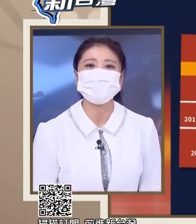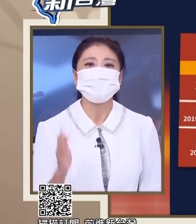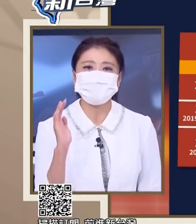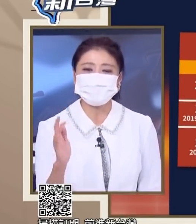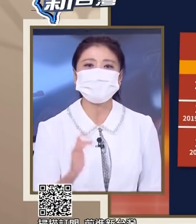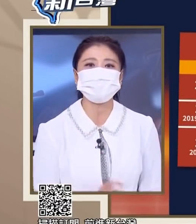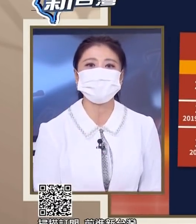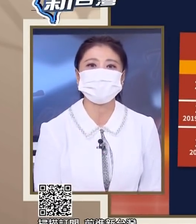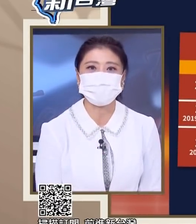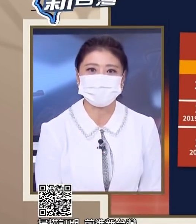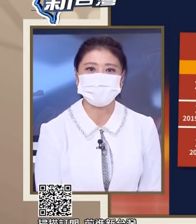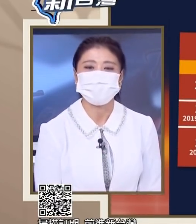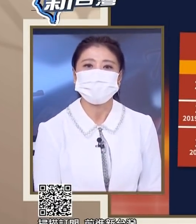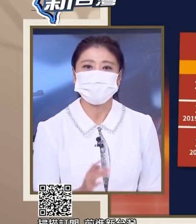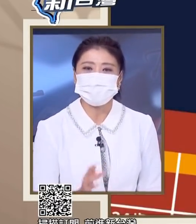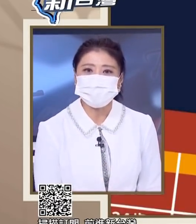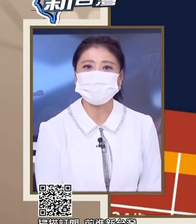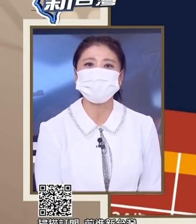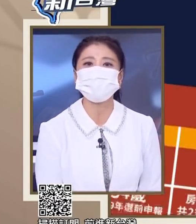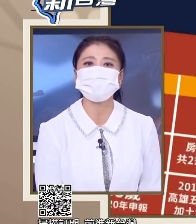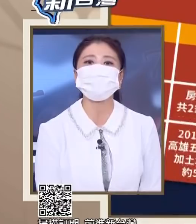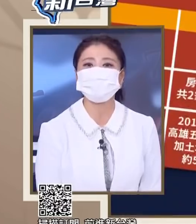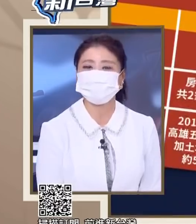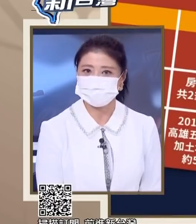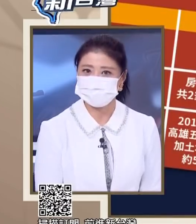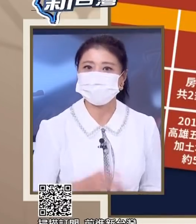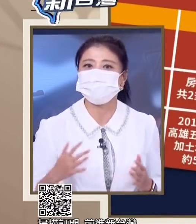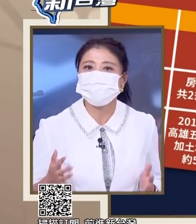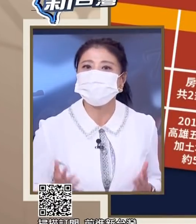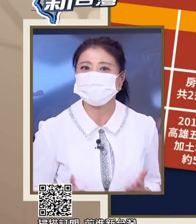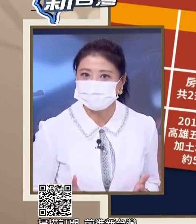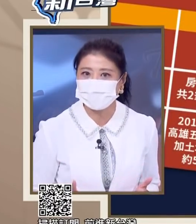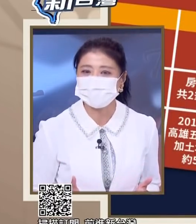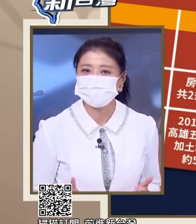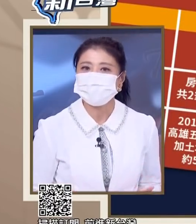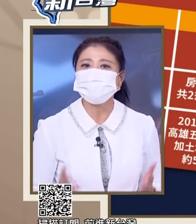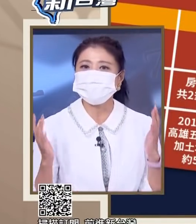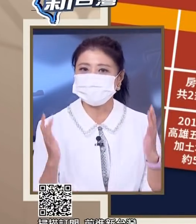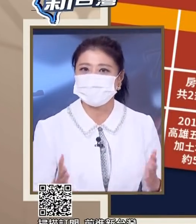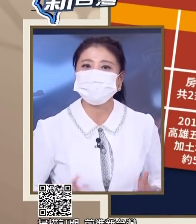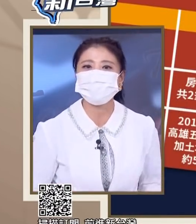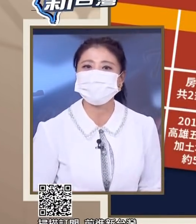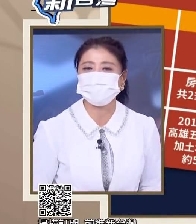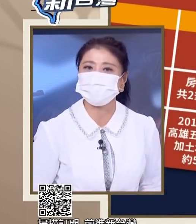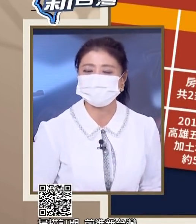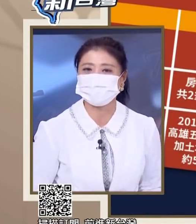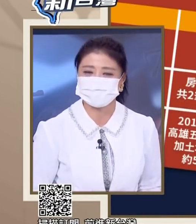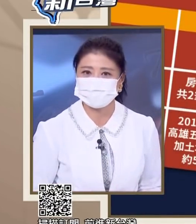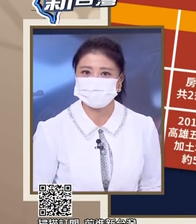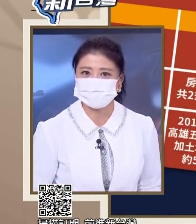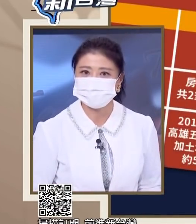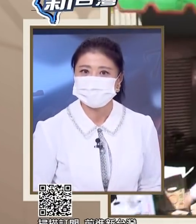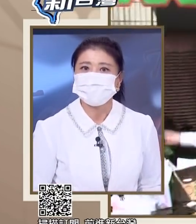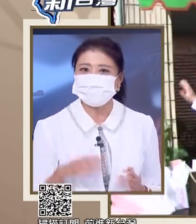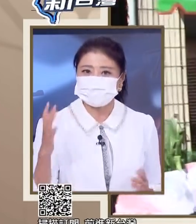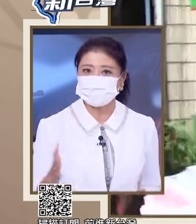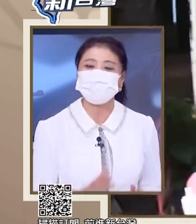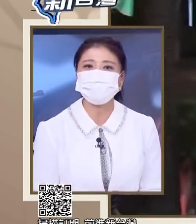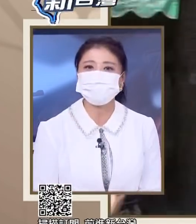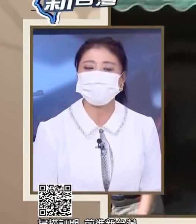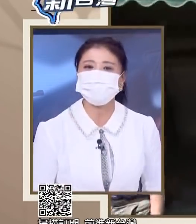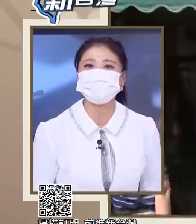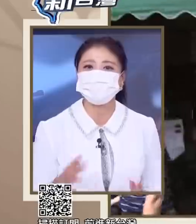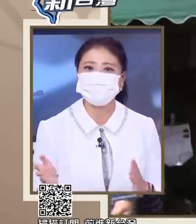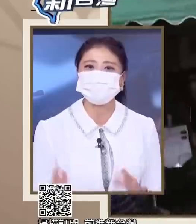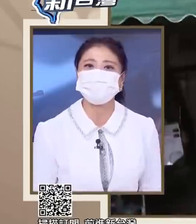先讲这一次的罢免的公投，如果真的成功的话，那么谁会是代表国民党的那一个人？那么谁